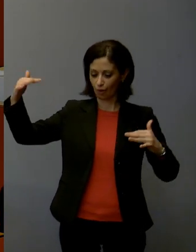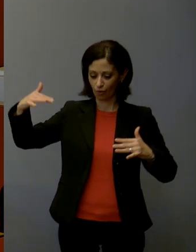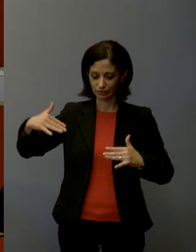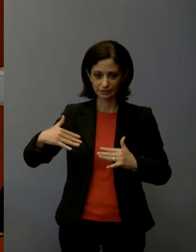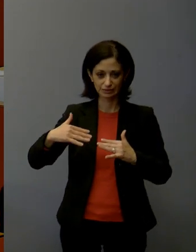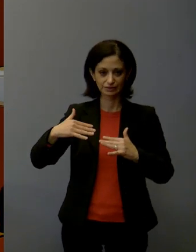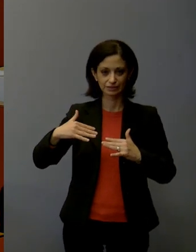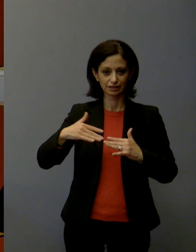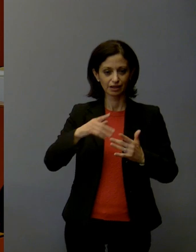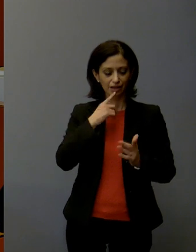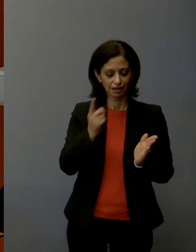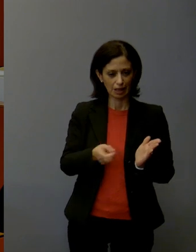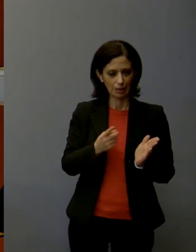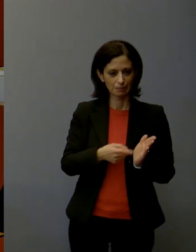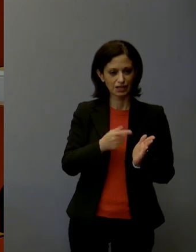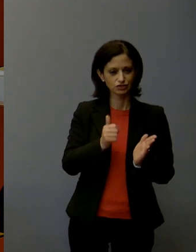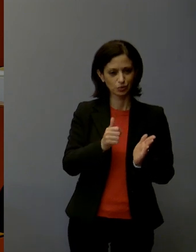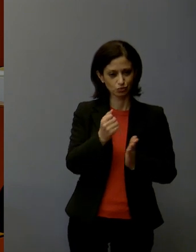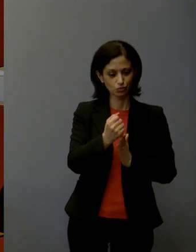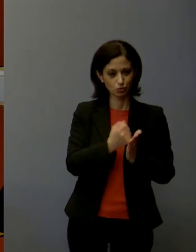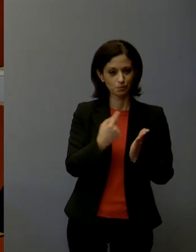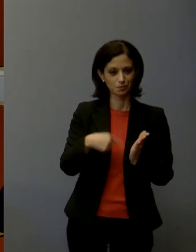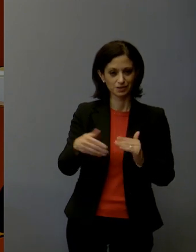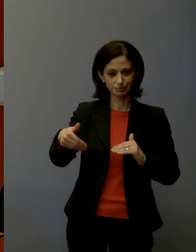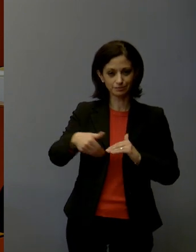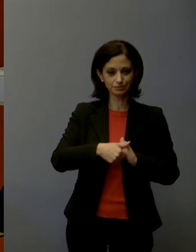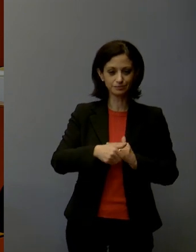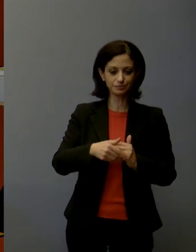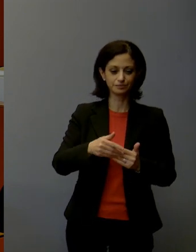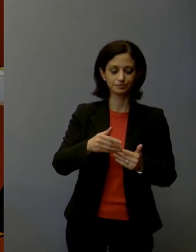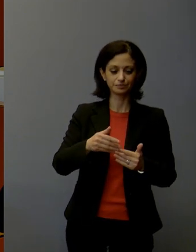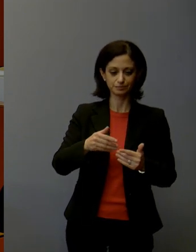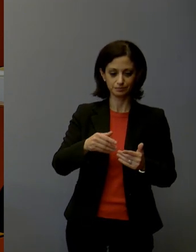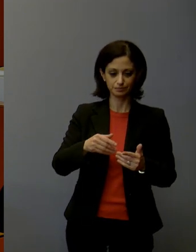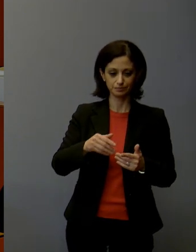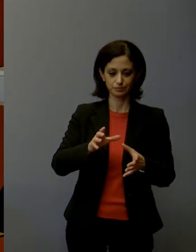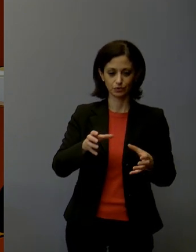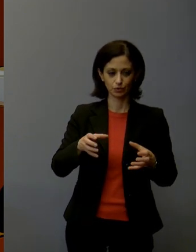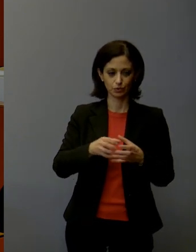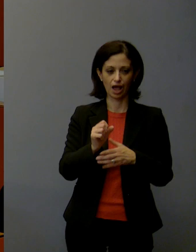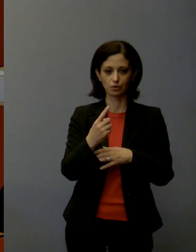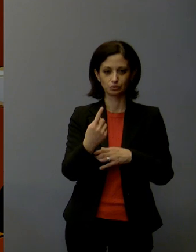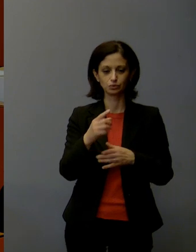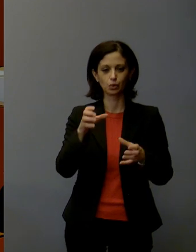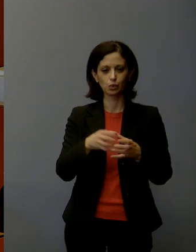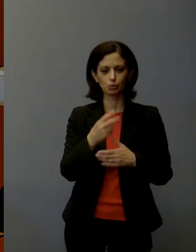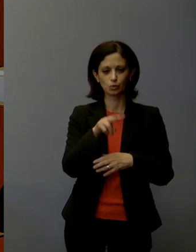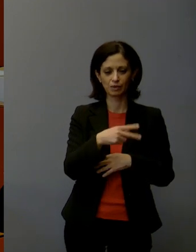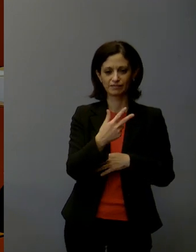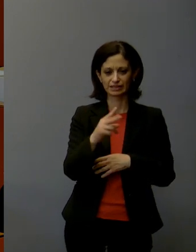a pagina 11 del documento allegato a uno del gruppo 2023-2025